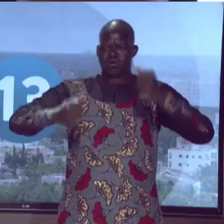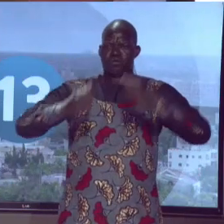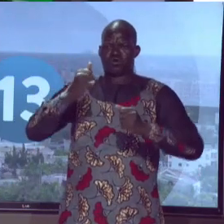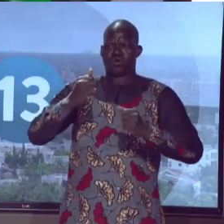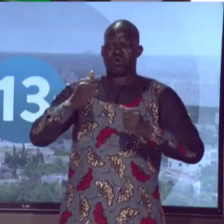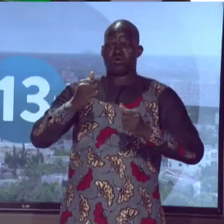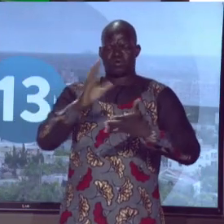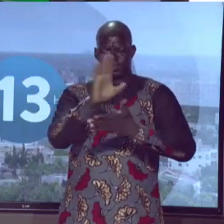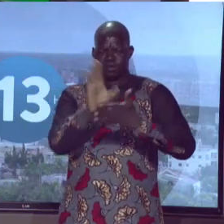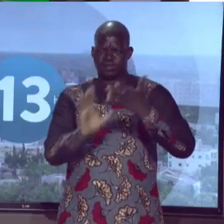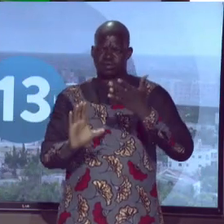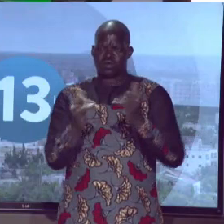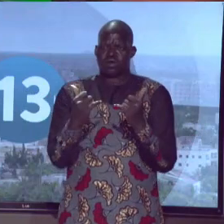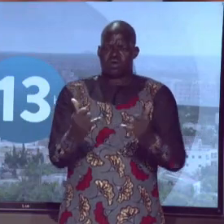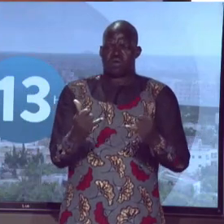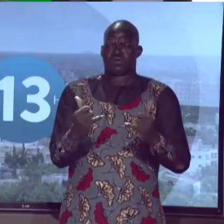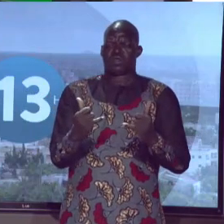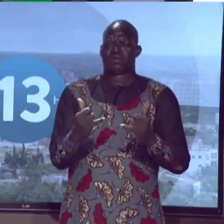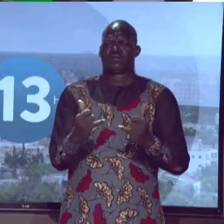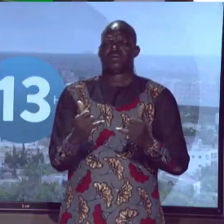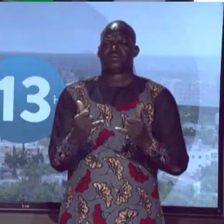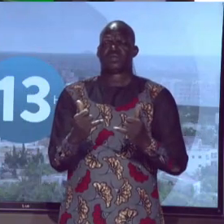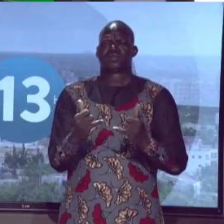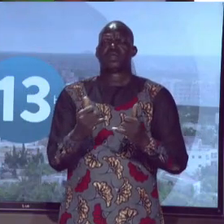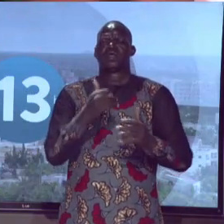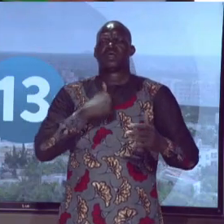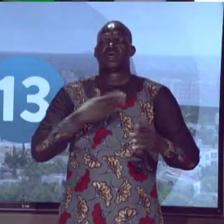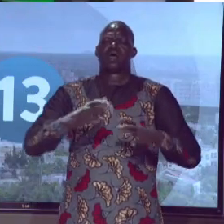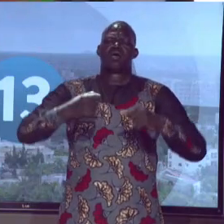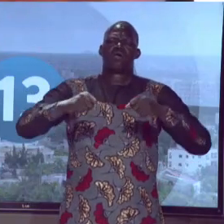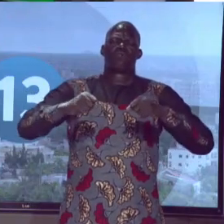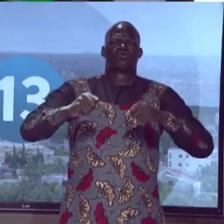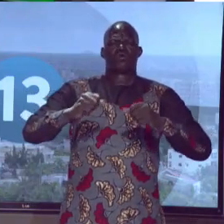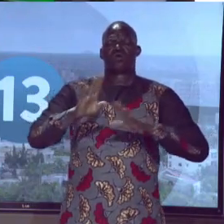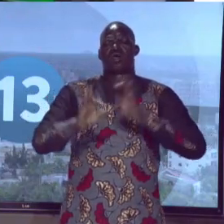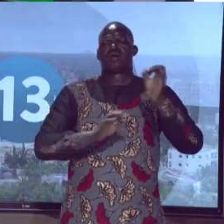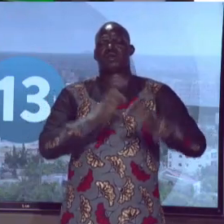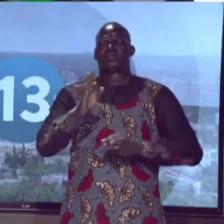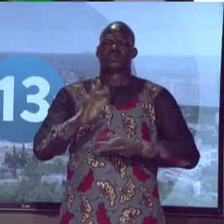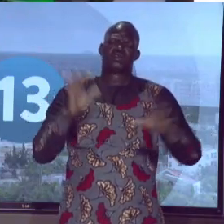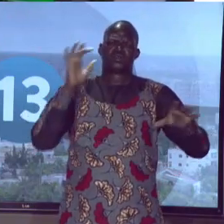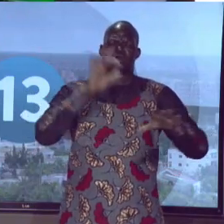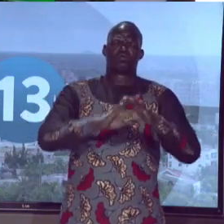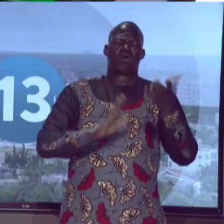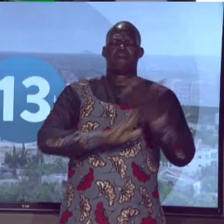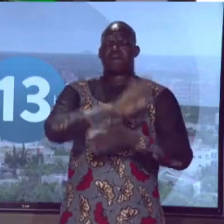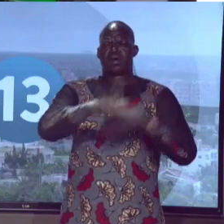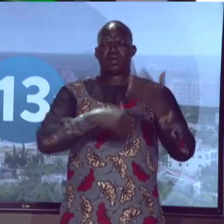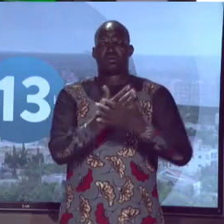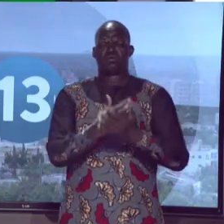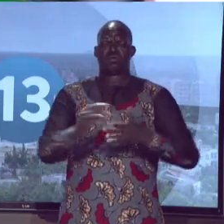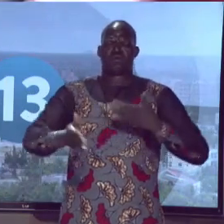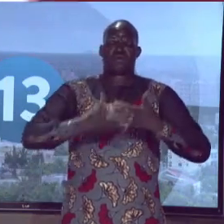de lubrification, ce n'est pas de réservoir. Et voilà, quand le moteur est en marche, ça accède en tout cas partout où ça doit accéder pour faciliter